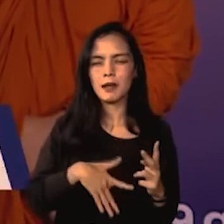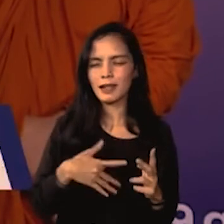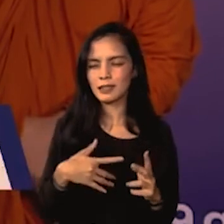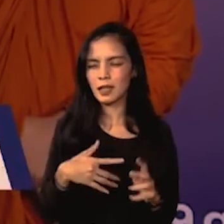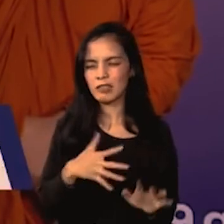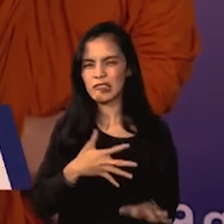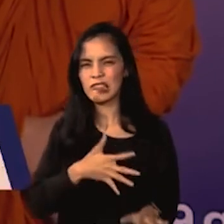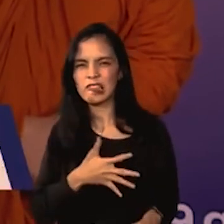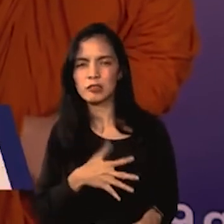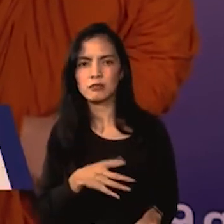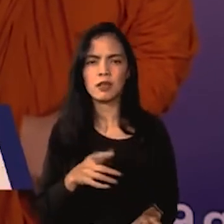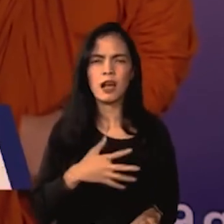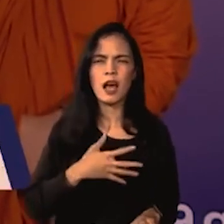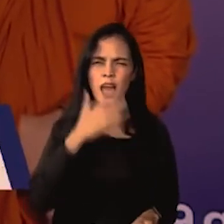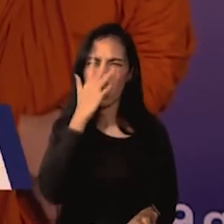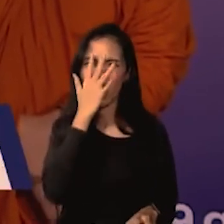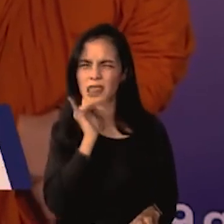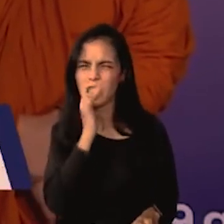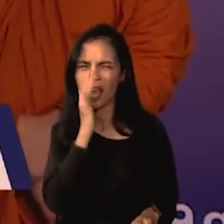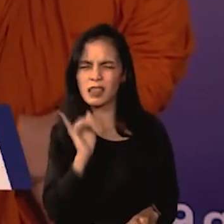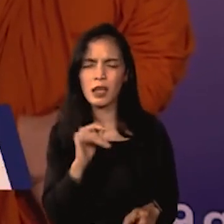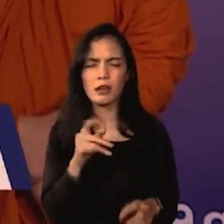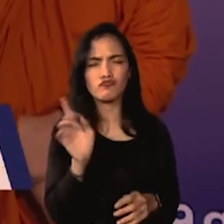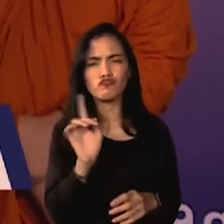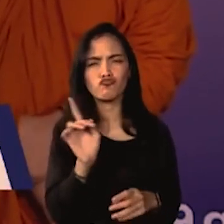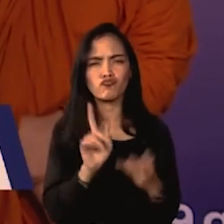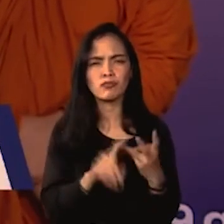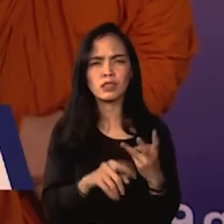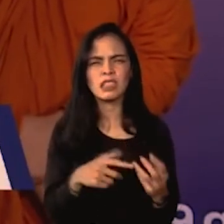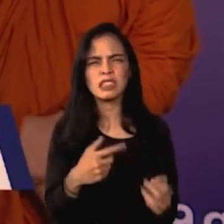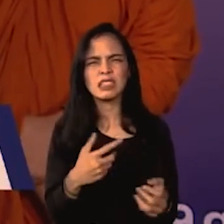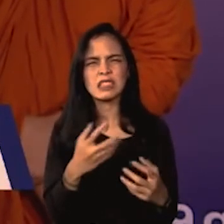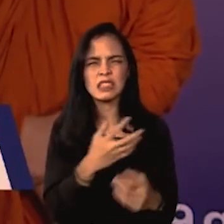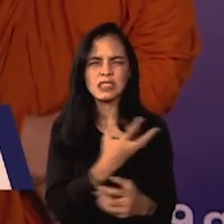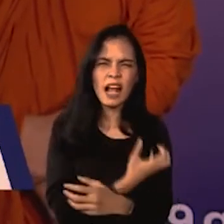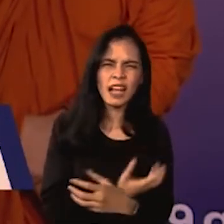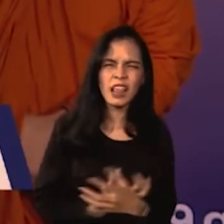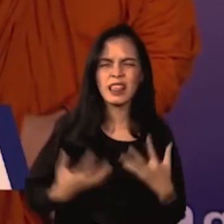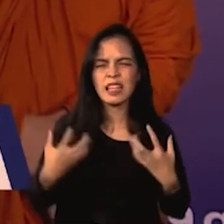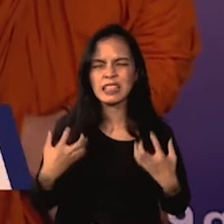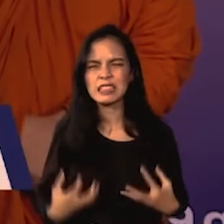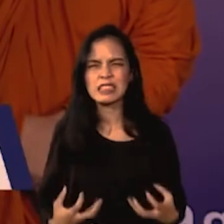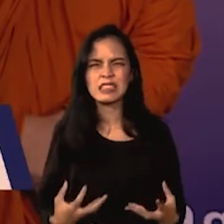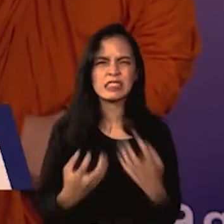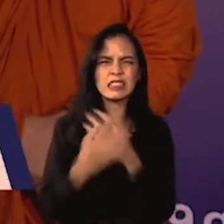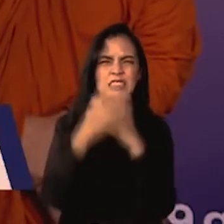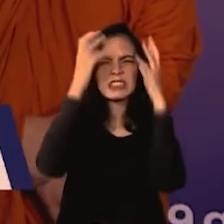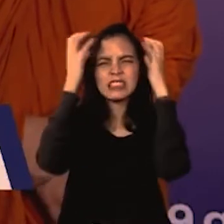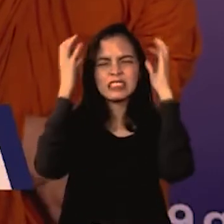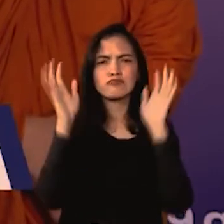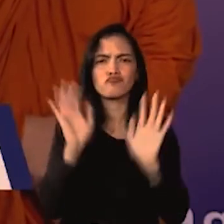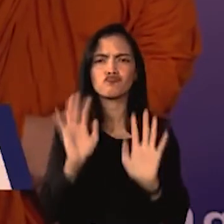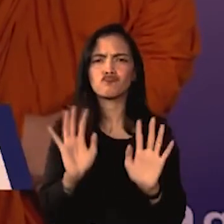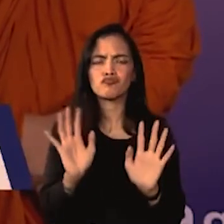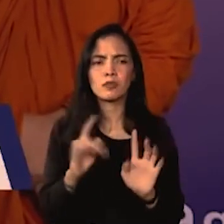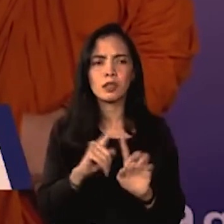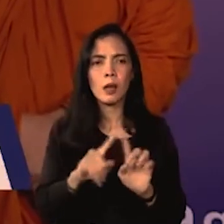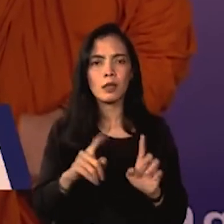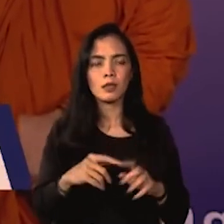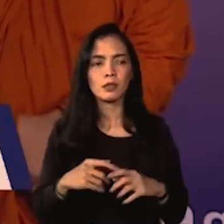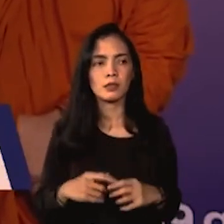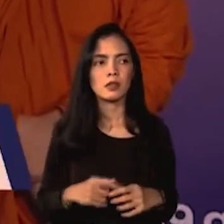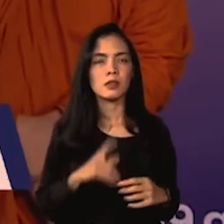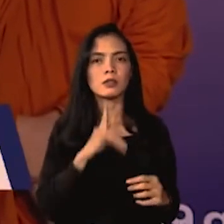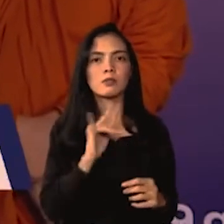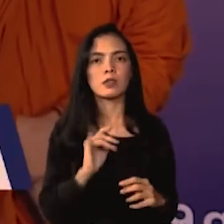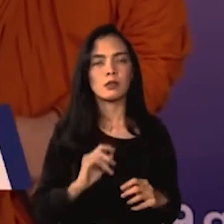merasakan rasa sakit, tapi kami merasakan kebugaran lebih yakin